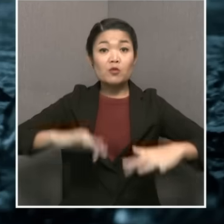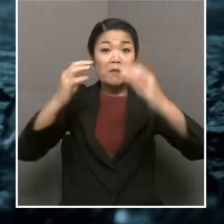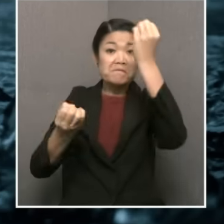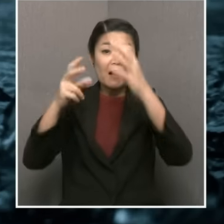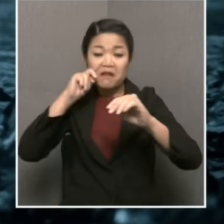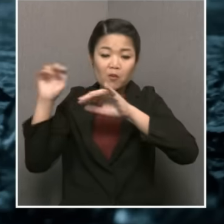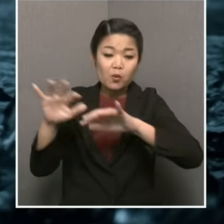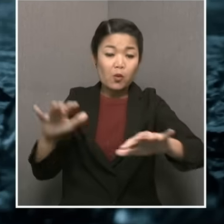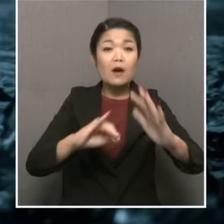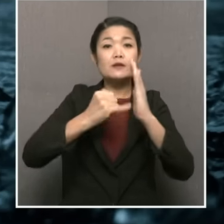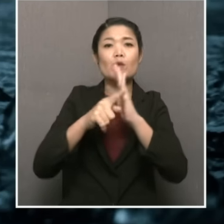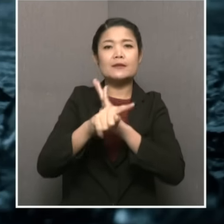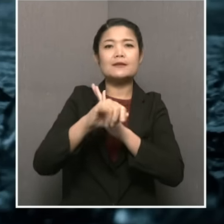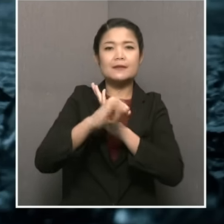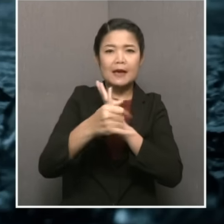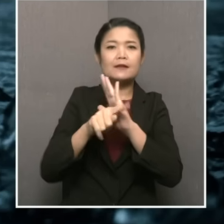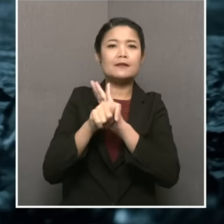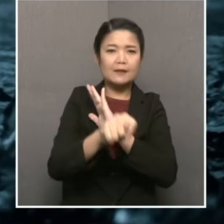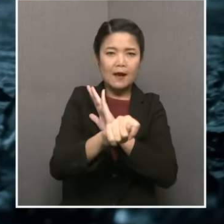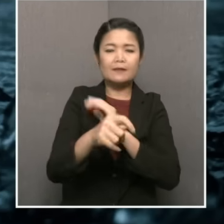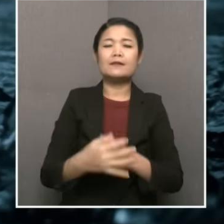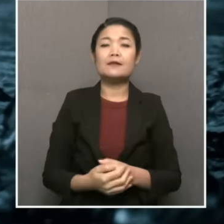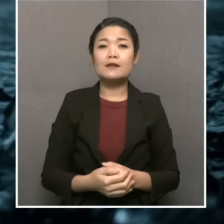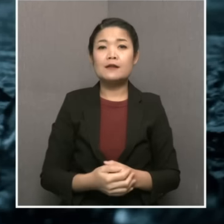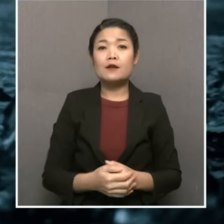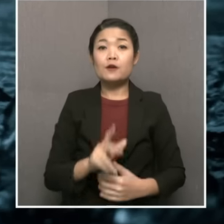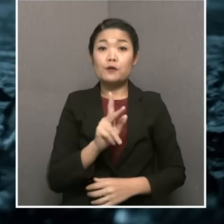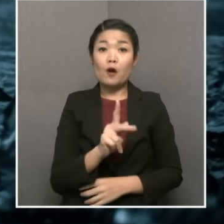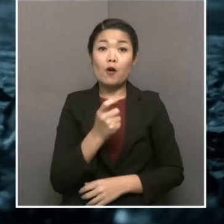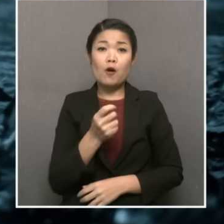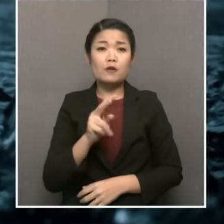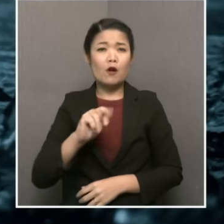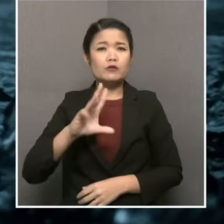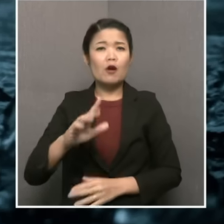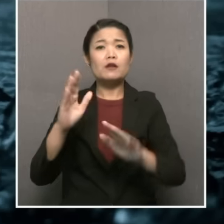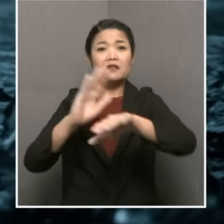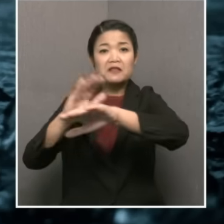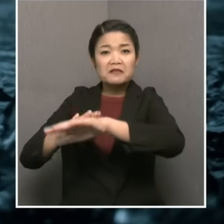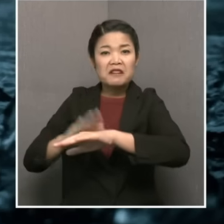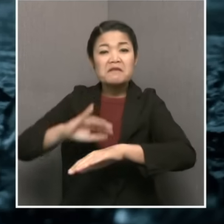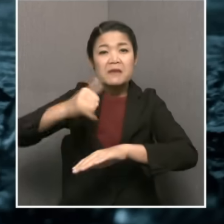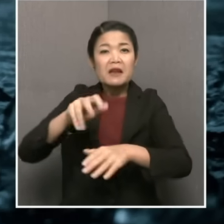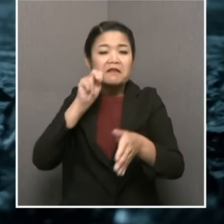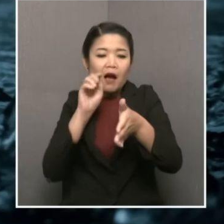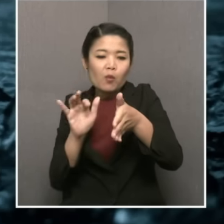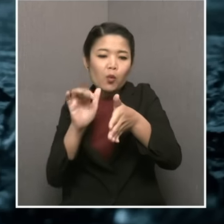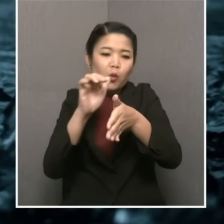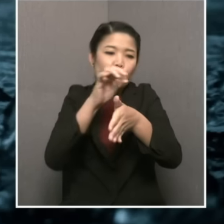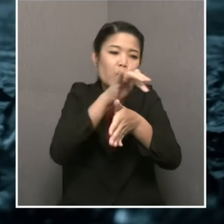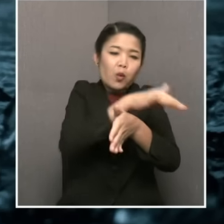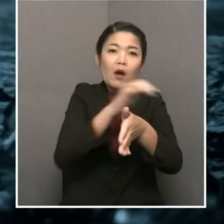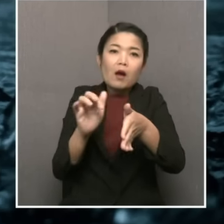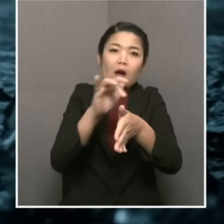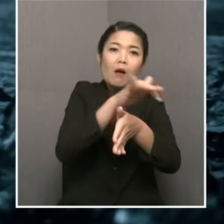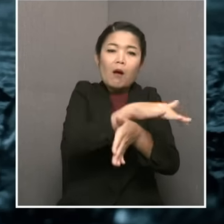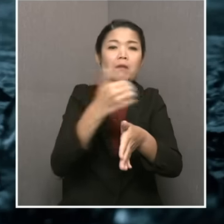ป่าหลหลากในจังหวัดจันทบุรีและตราดนอกจากนี้กอนชยังเตือนพื้นที่เสี่ยงน้ำล้นตลิ่งน้ำท่วมพื้นที่ลุ่มต่ำ